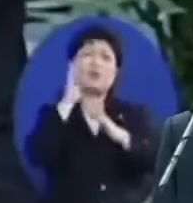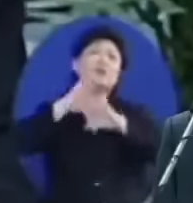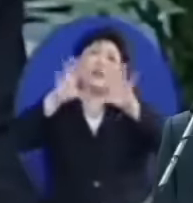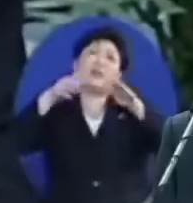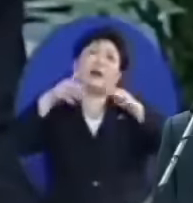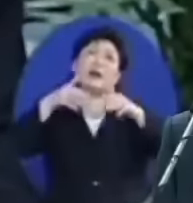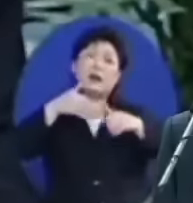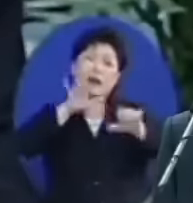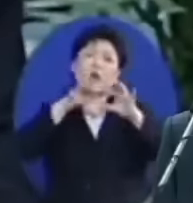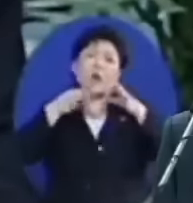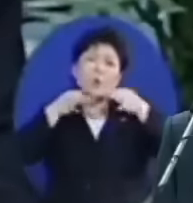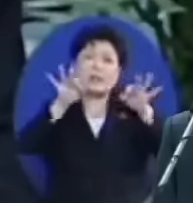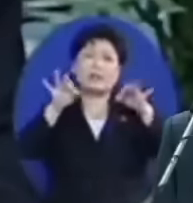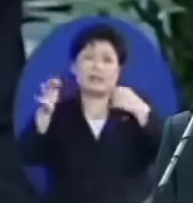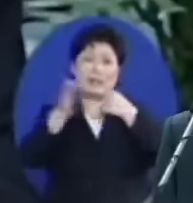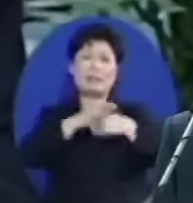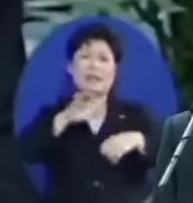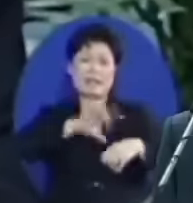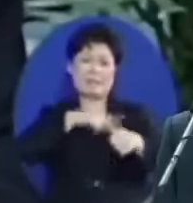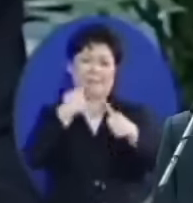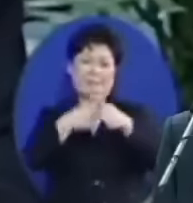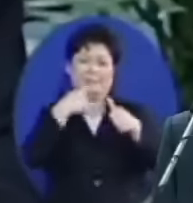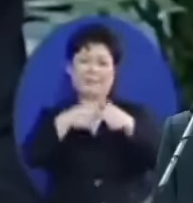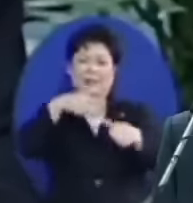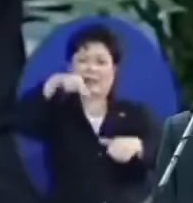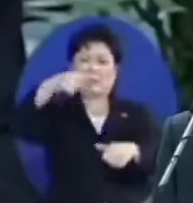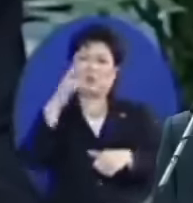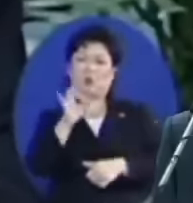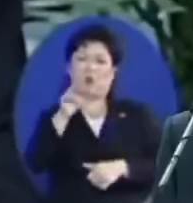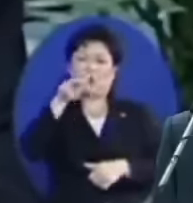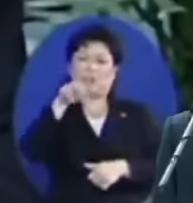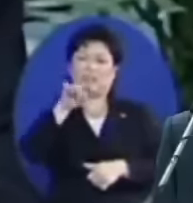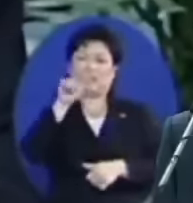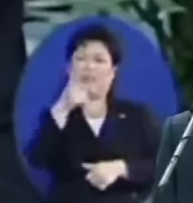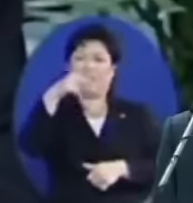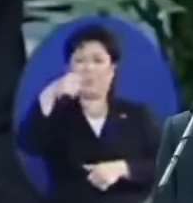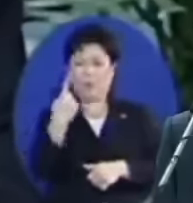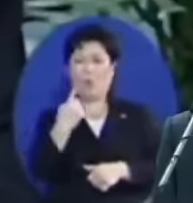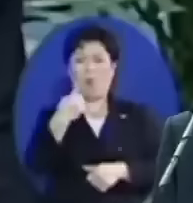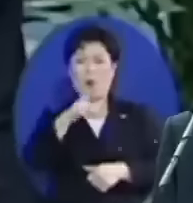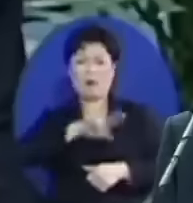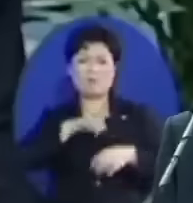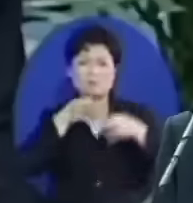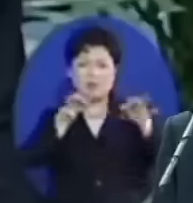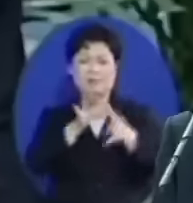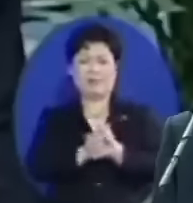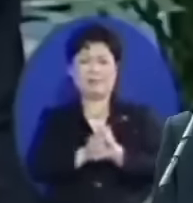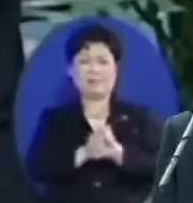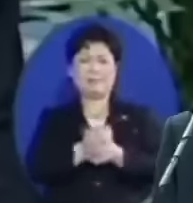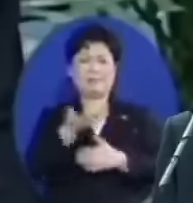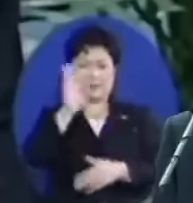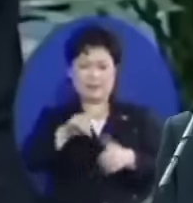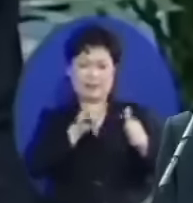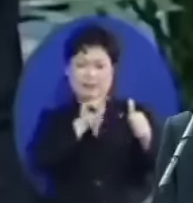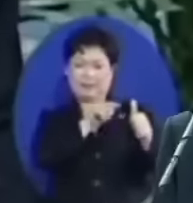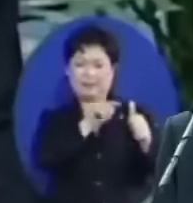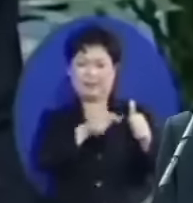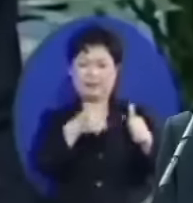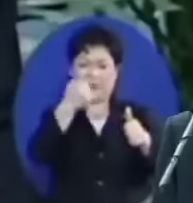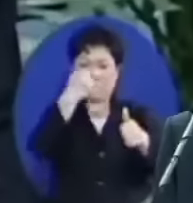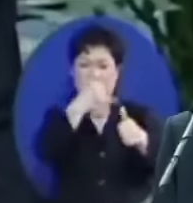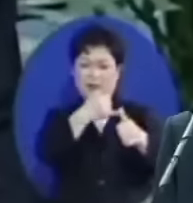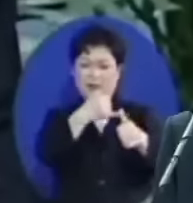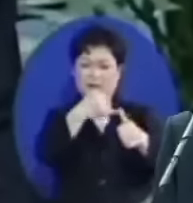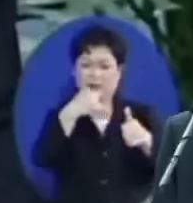외치기 때문에 사람들이 그런 이름을 송전도라고 불렀습니다. 그러는데 그가 딸 둘